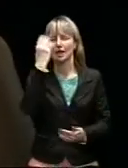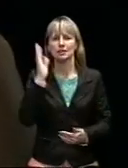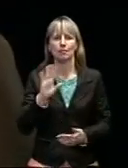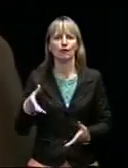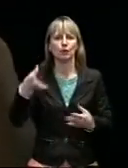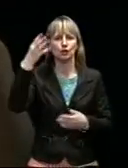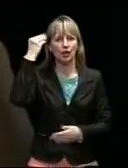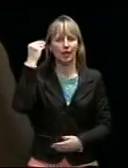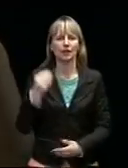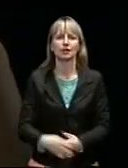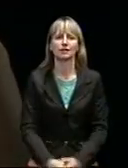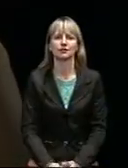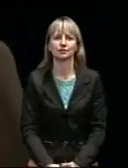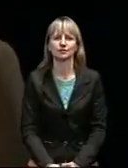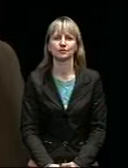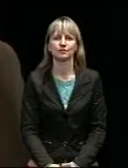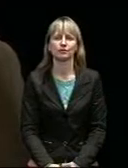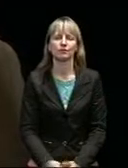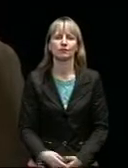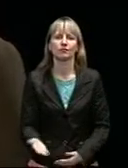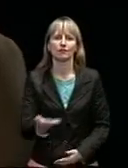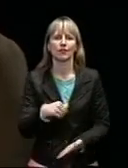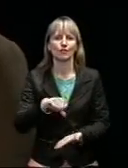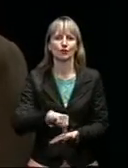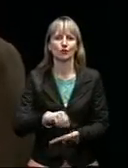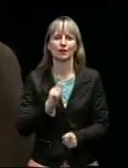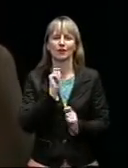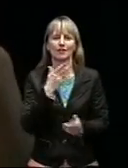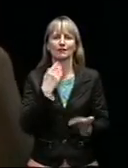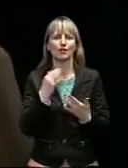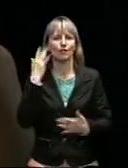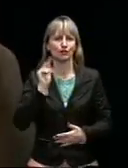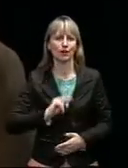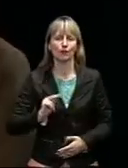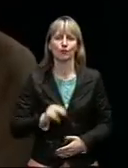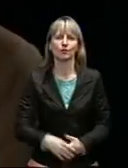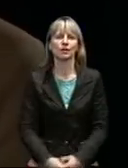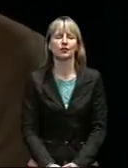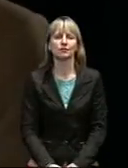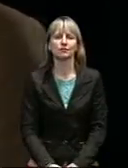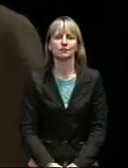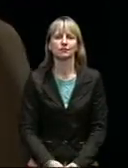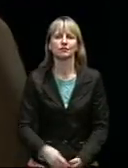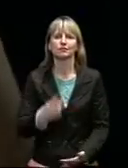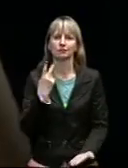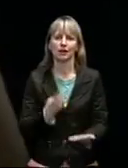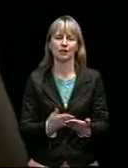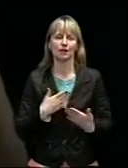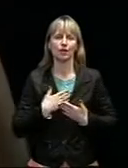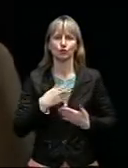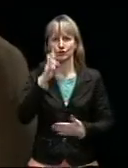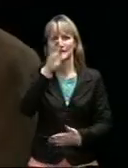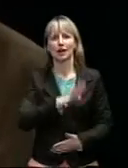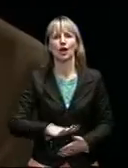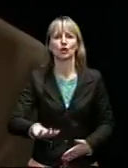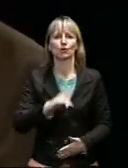впечатлення. Ми виступали і дарили своє творчество, как бы представляя нашу страну,